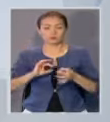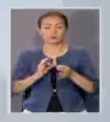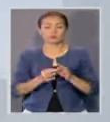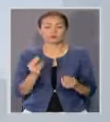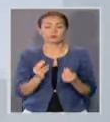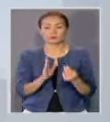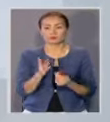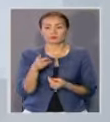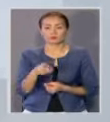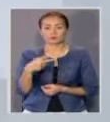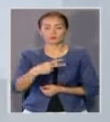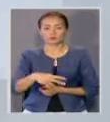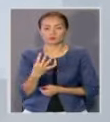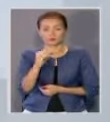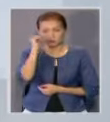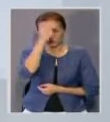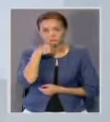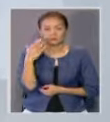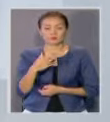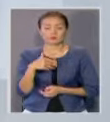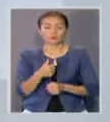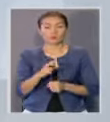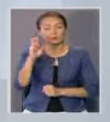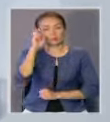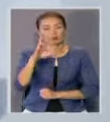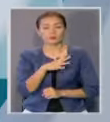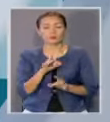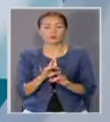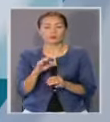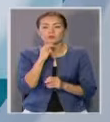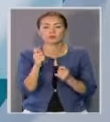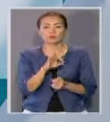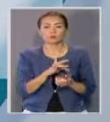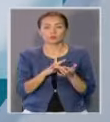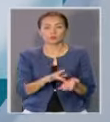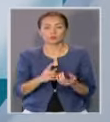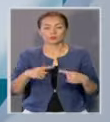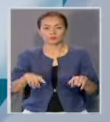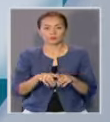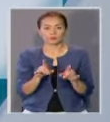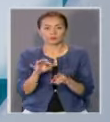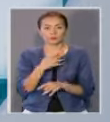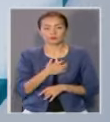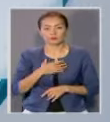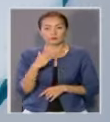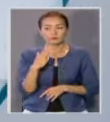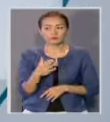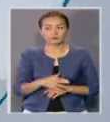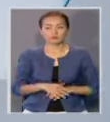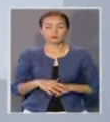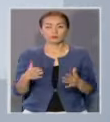играм 2024 года глава государства акцентированием они на туристической отрасли отметив важность вопроса